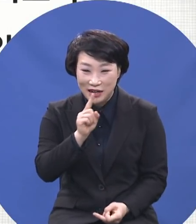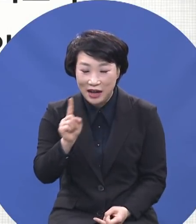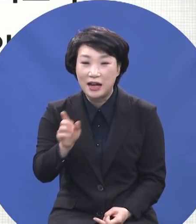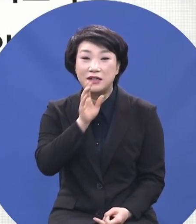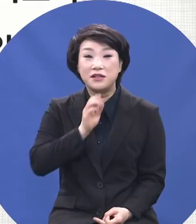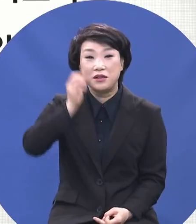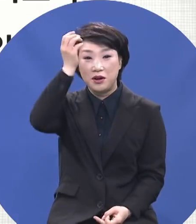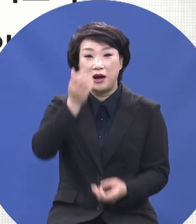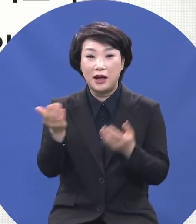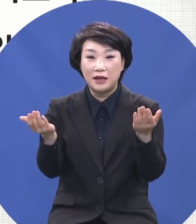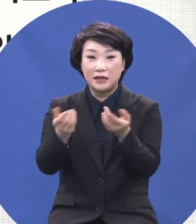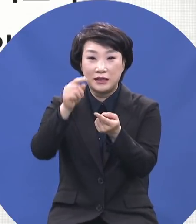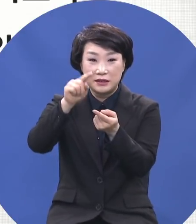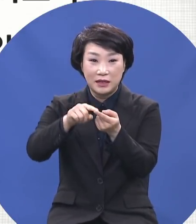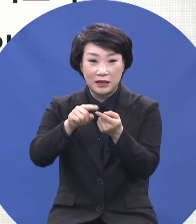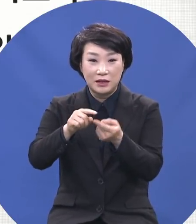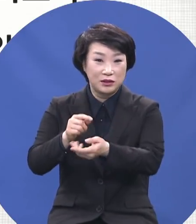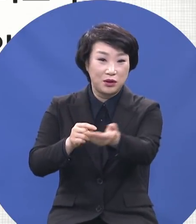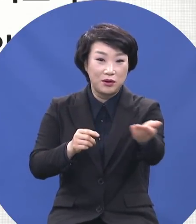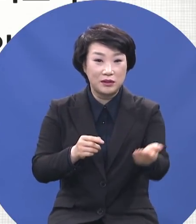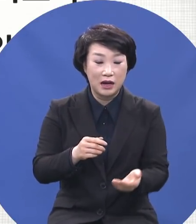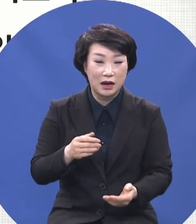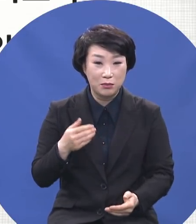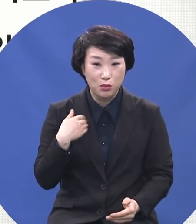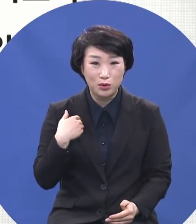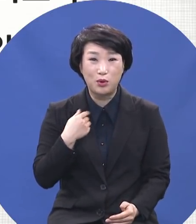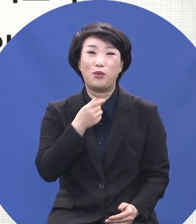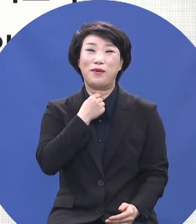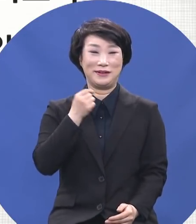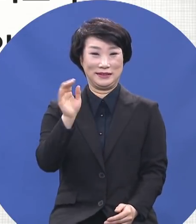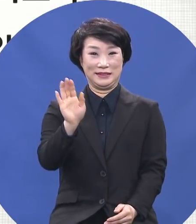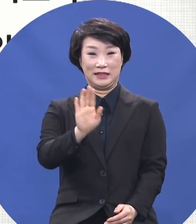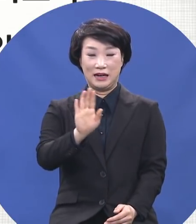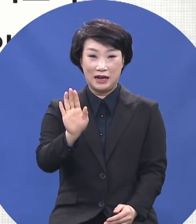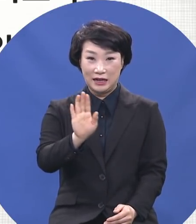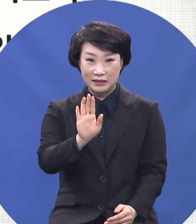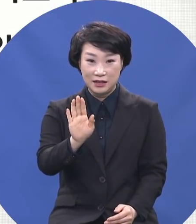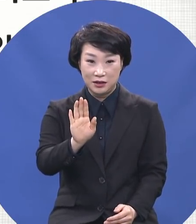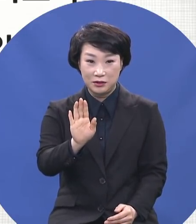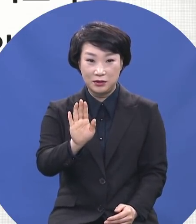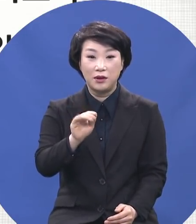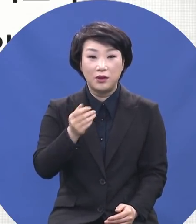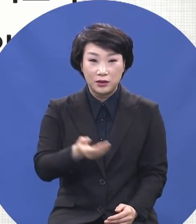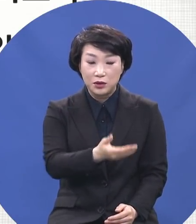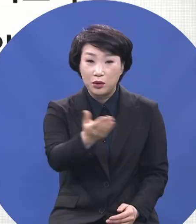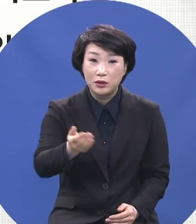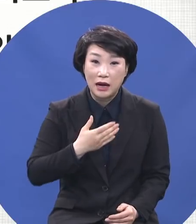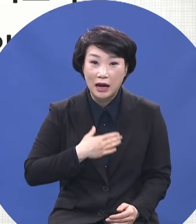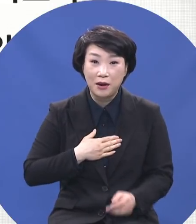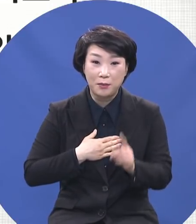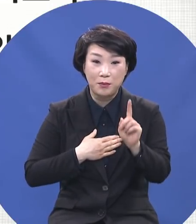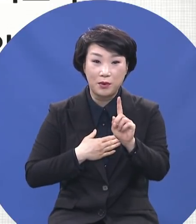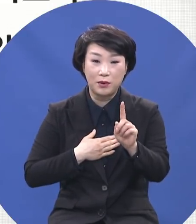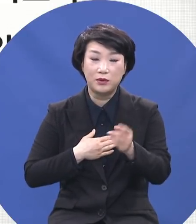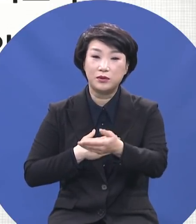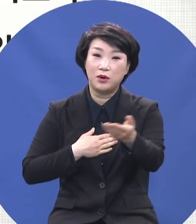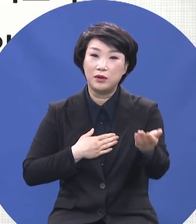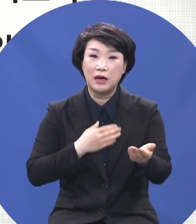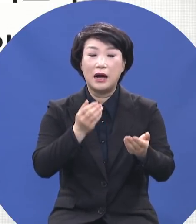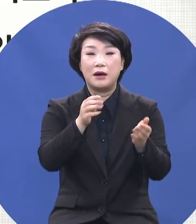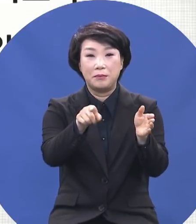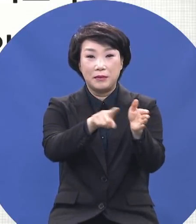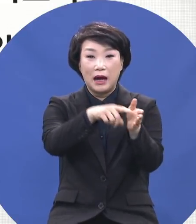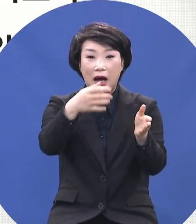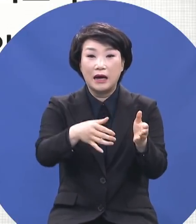형제들아, 신령한 것에 대하여는 내가 너희의 알지 못하기를 원치 아니하노니 너희도 알거니와